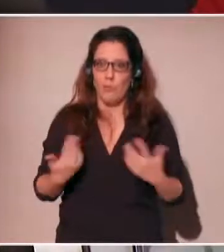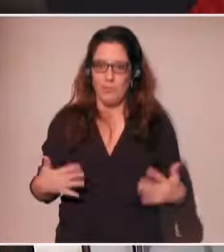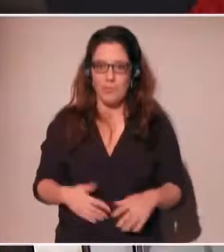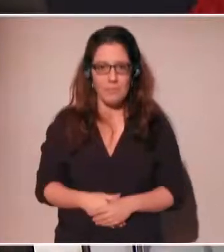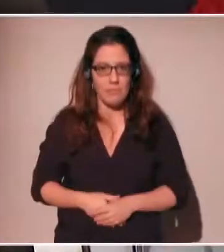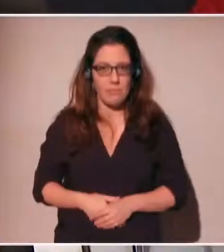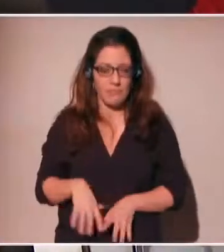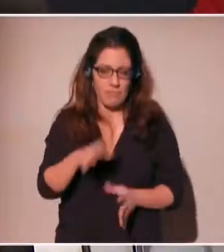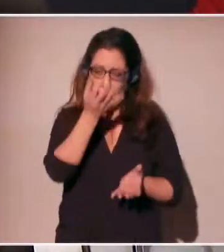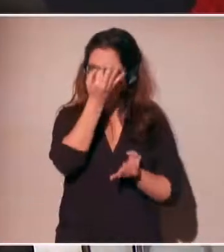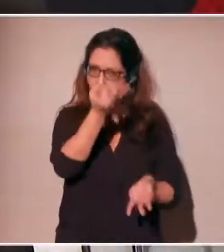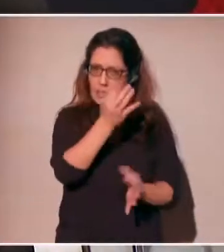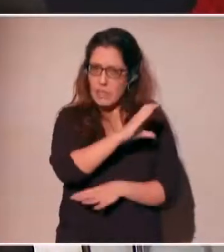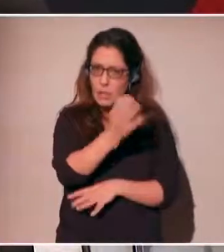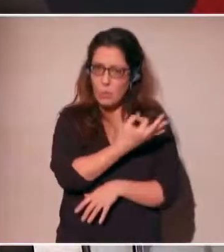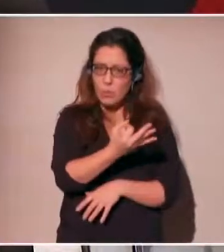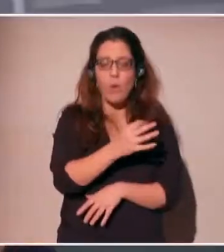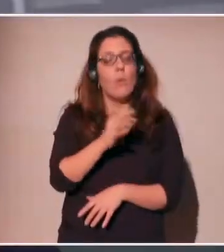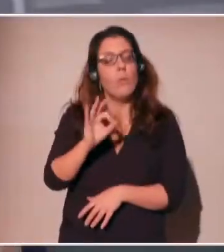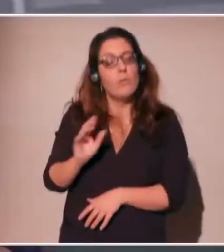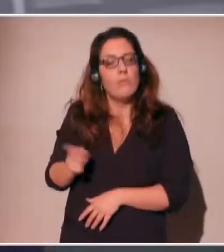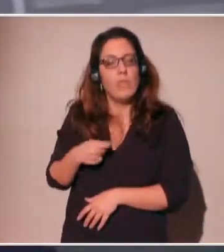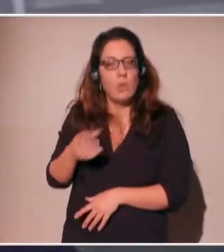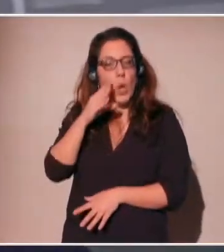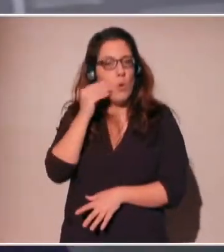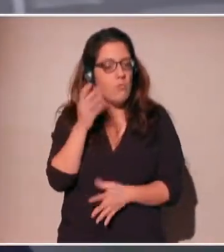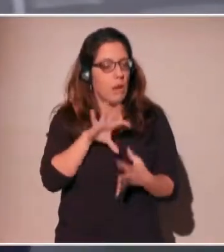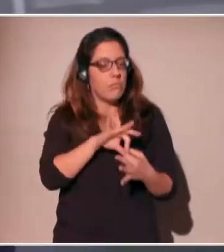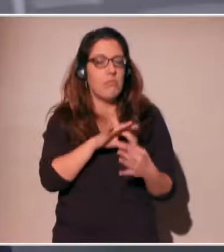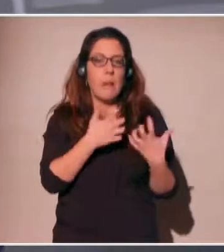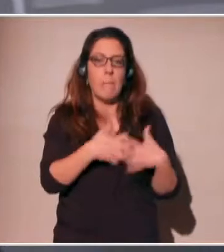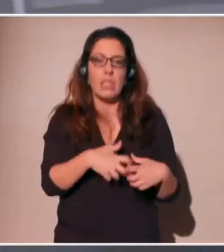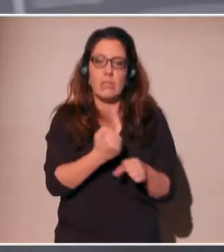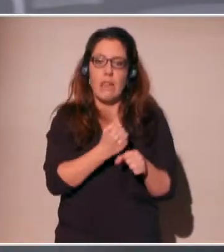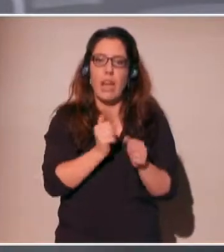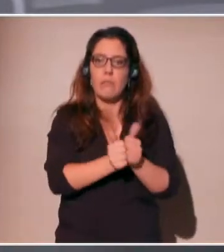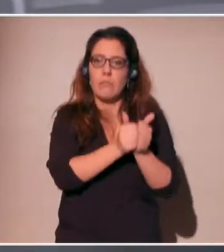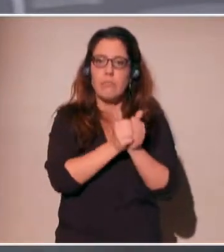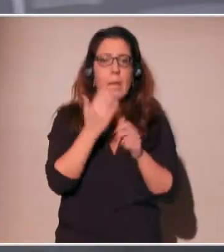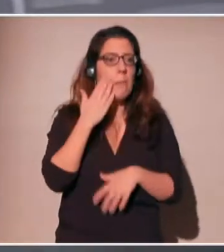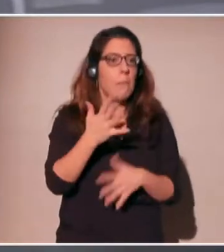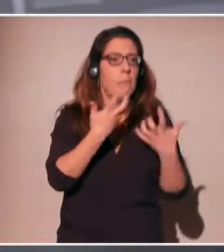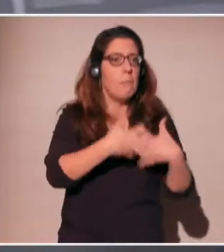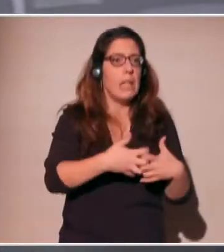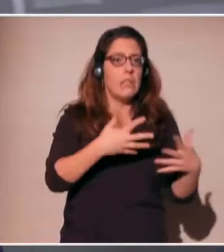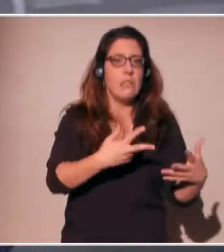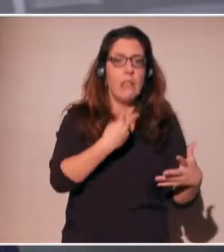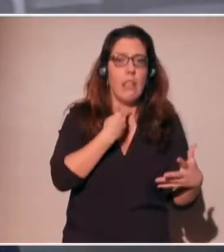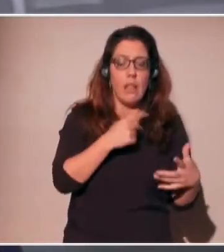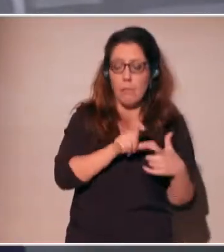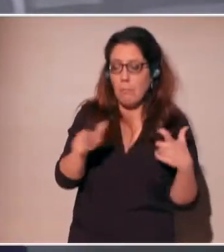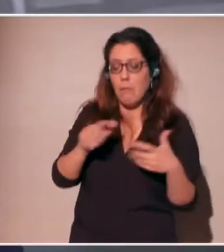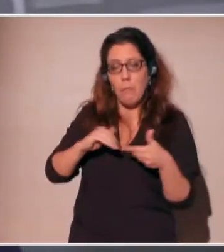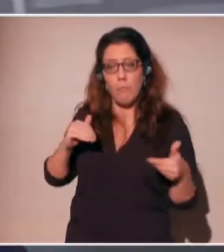100% de précision, oui, on peut travailler avec l'humain et la machine. Quand la machine ne peut plus apporter de réponses, on passe à